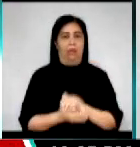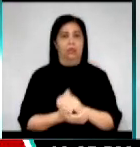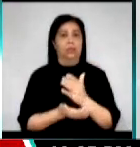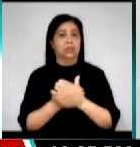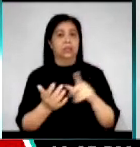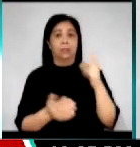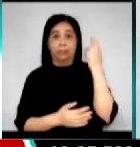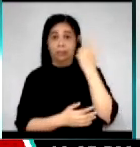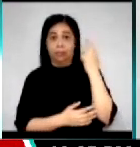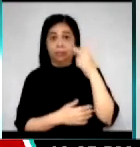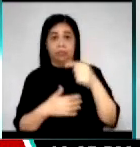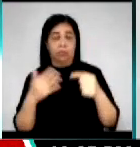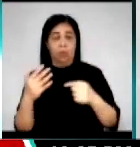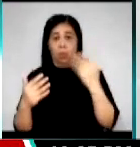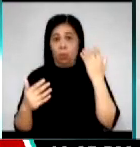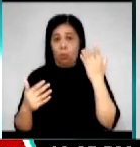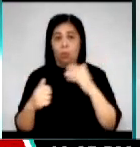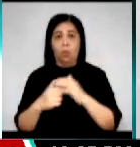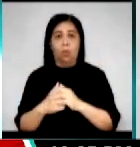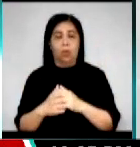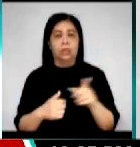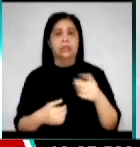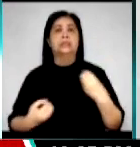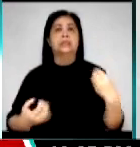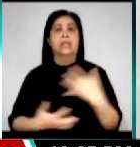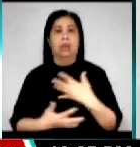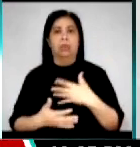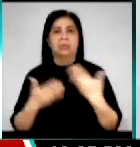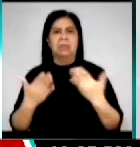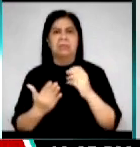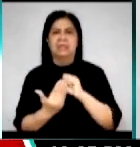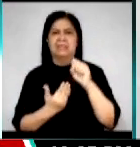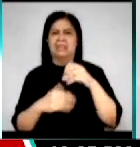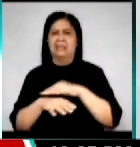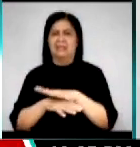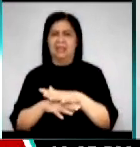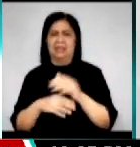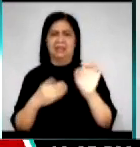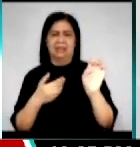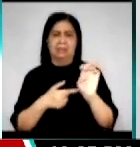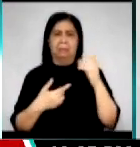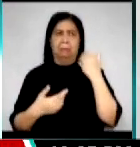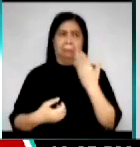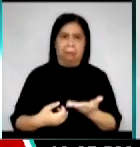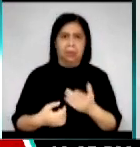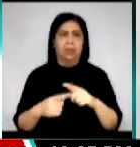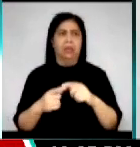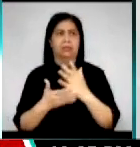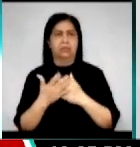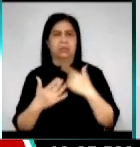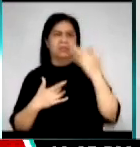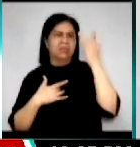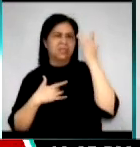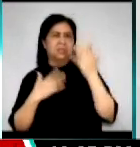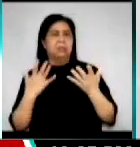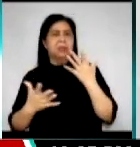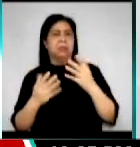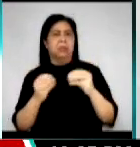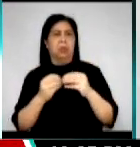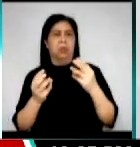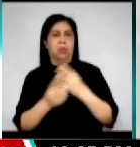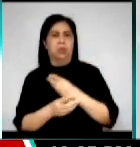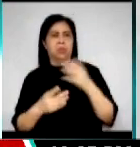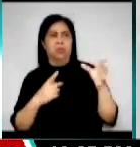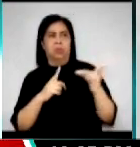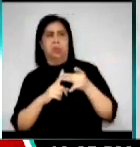ayaw magpabakuna, natatakot daw sa posibleng side effects. Pagkamatay, maiba raw silang sakit at baka raw magkasakit o magka-COVID